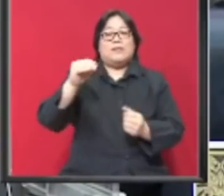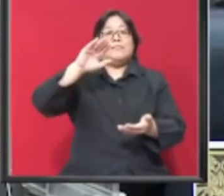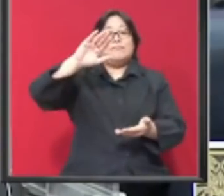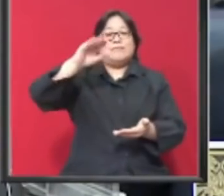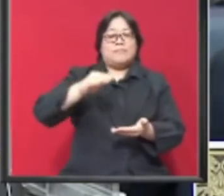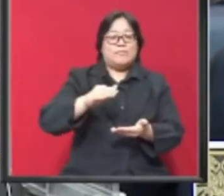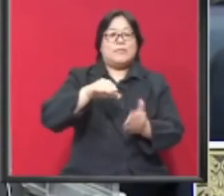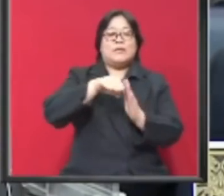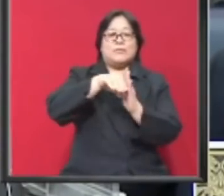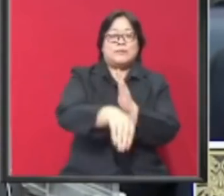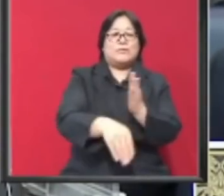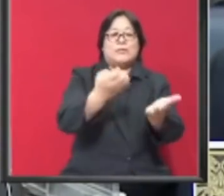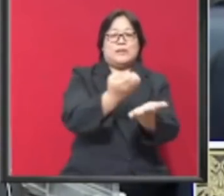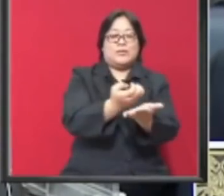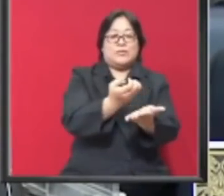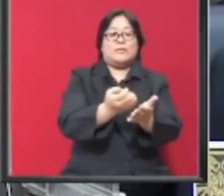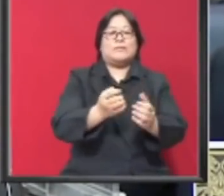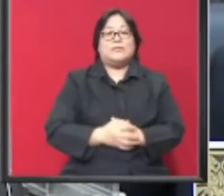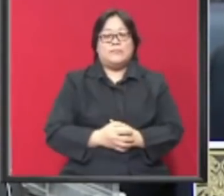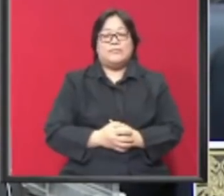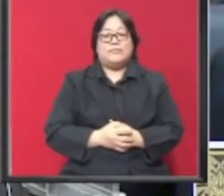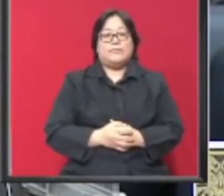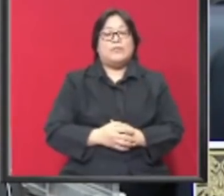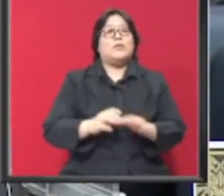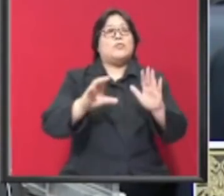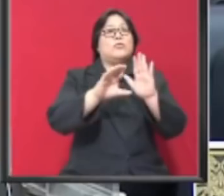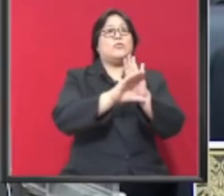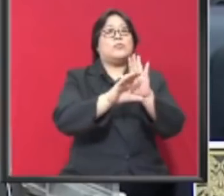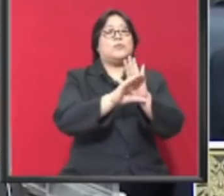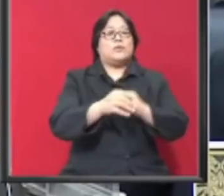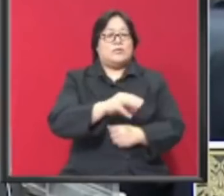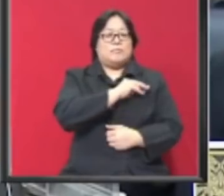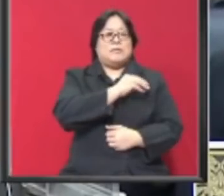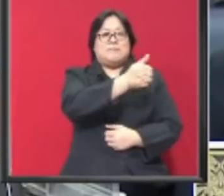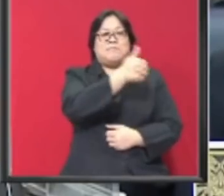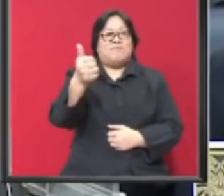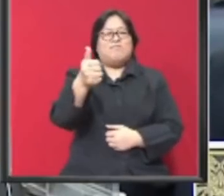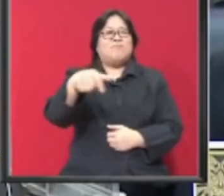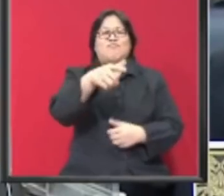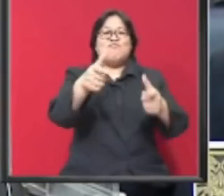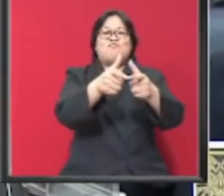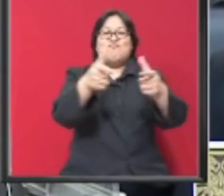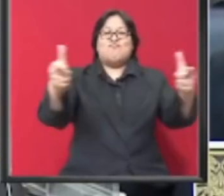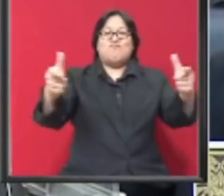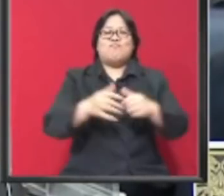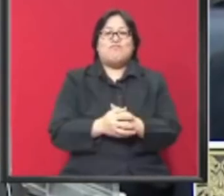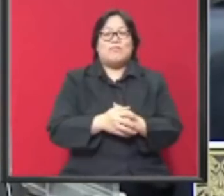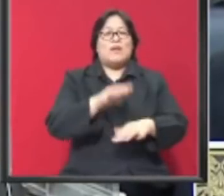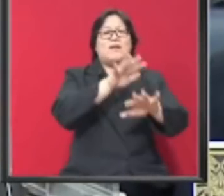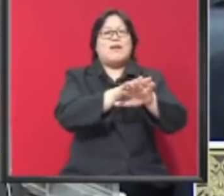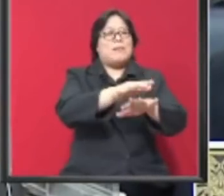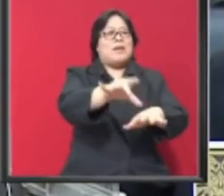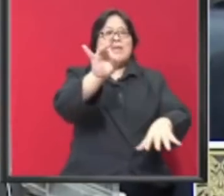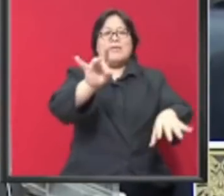ekonomi umpamanya Hai game ini terlalu besar besar Hai ramaian